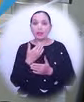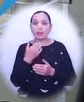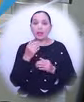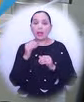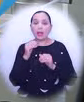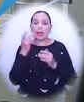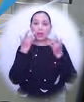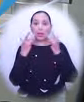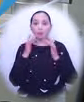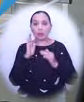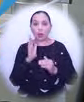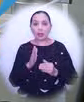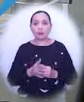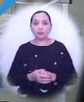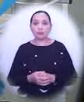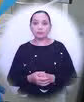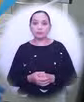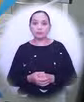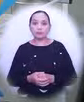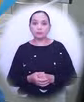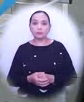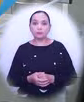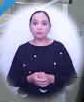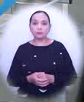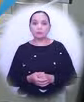kremini surib olinadi.